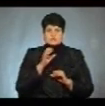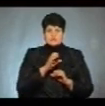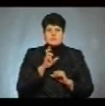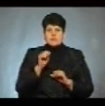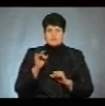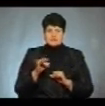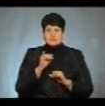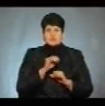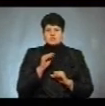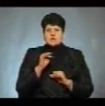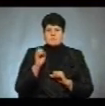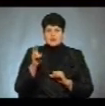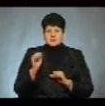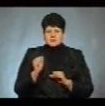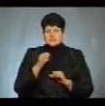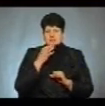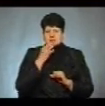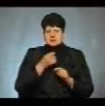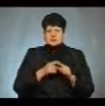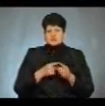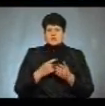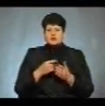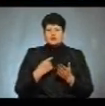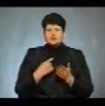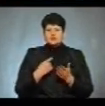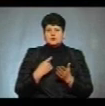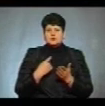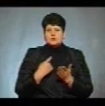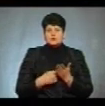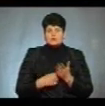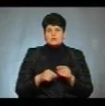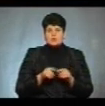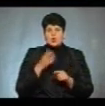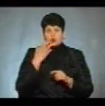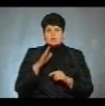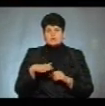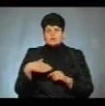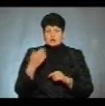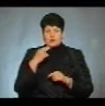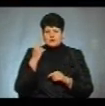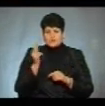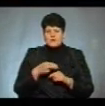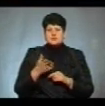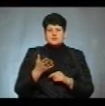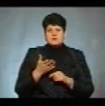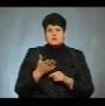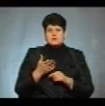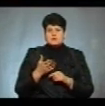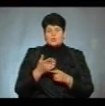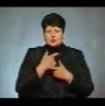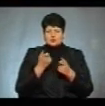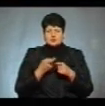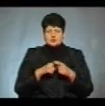Ірина Жеребецька прокоментувала озвучені докази так. Тому, що коли сторона обвинувачення оголошувала дану інформацію,